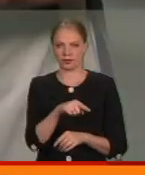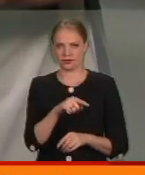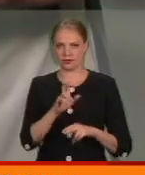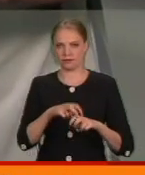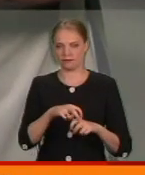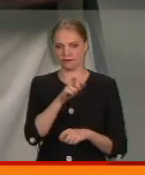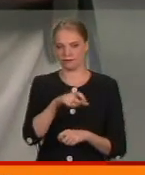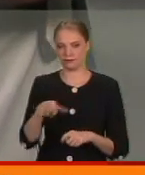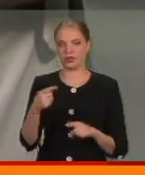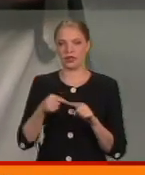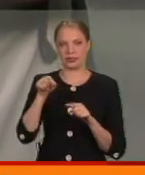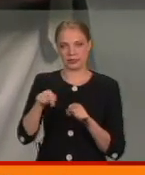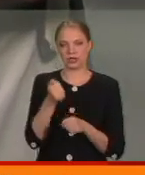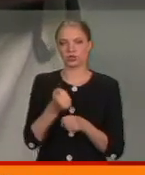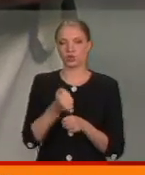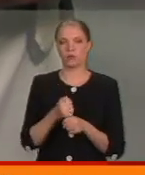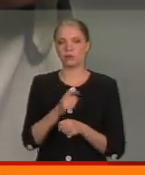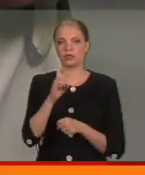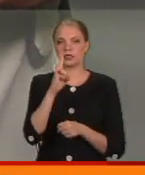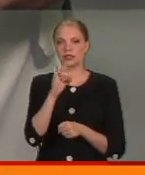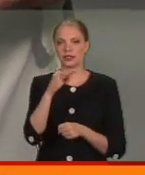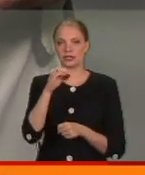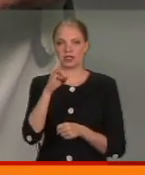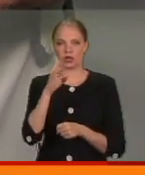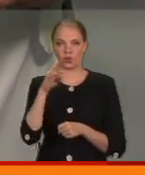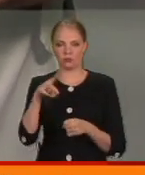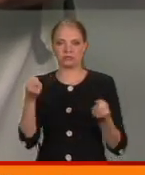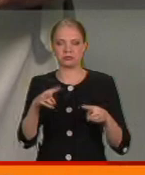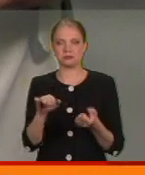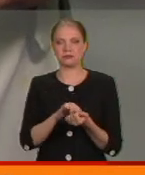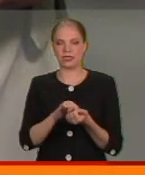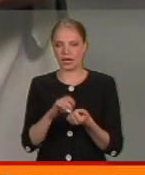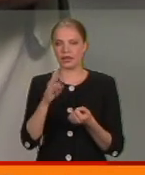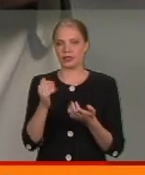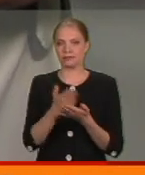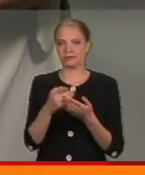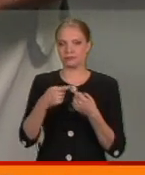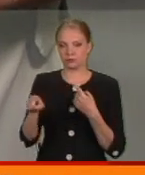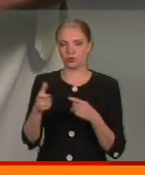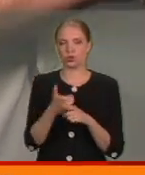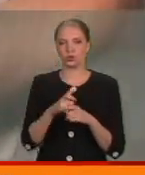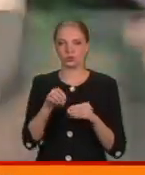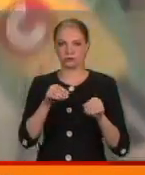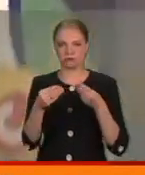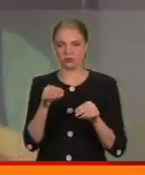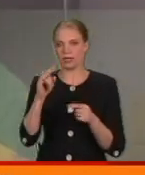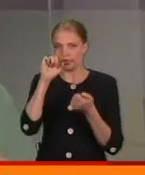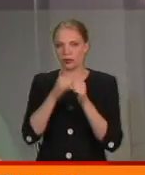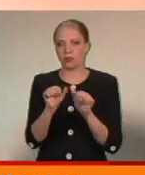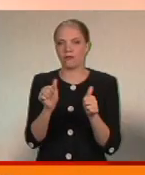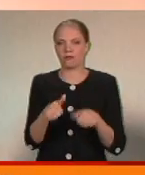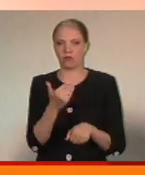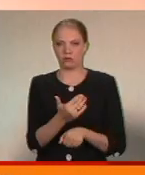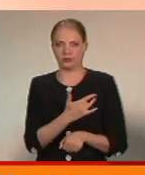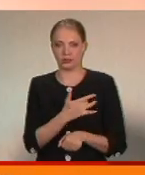колегам. Ось це зроблено з нітинолу. Цей матеріал, на відміну від попереднього, дуже гнучкий і запам'ятовує форму